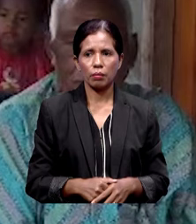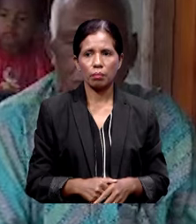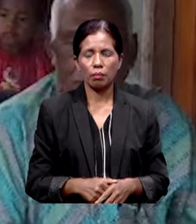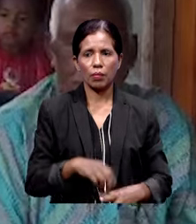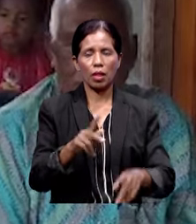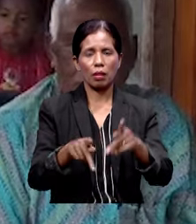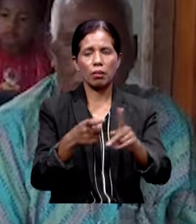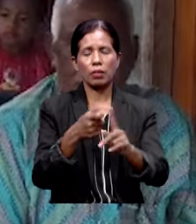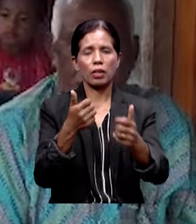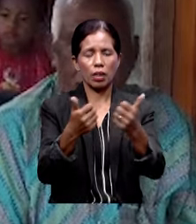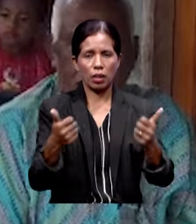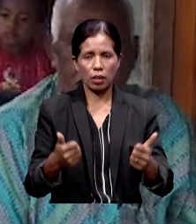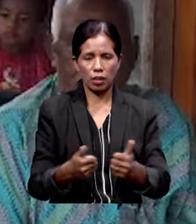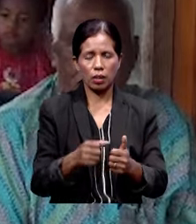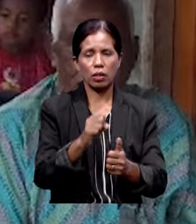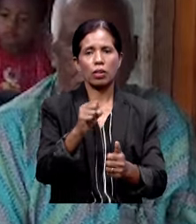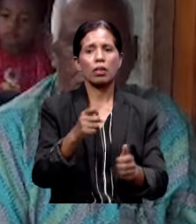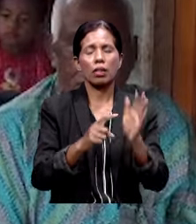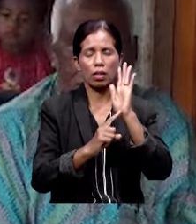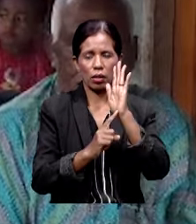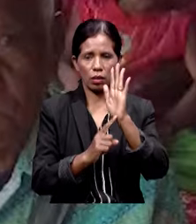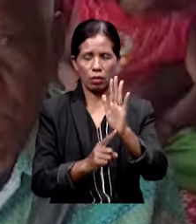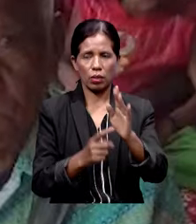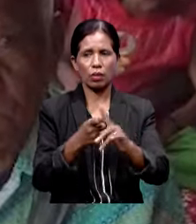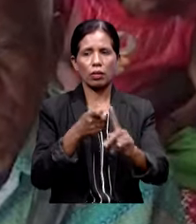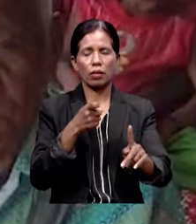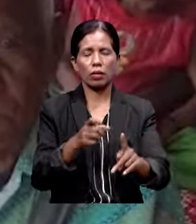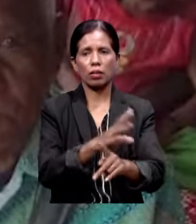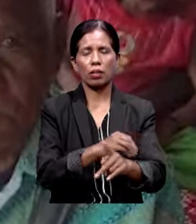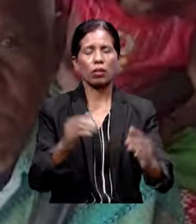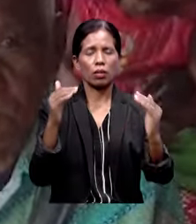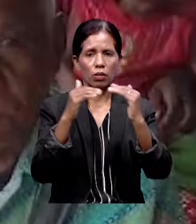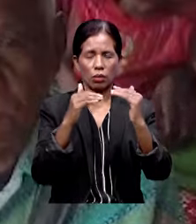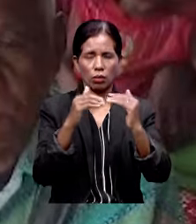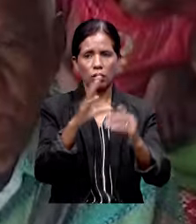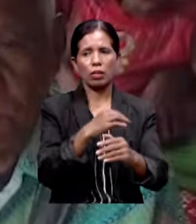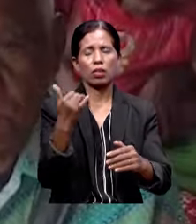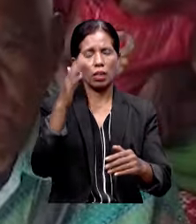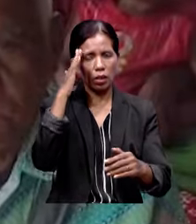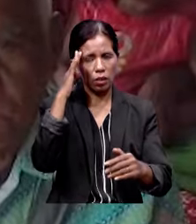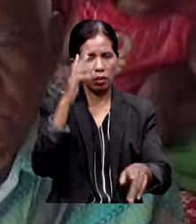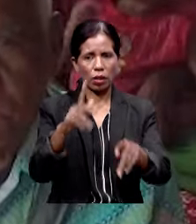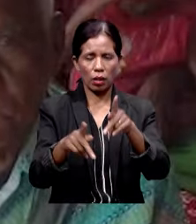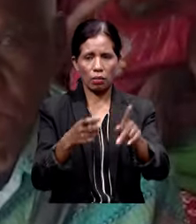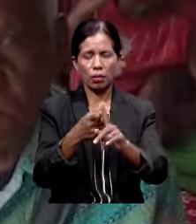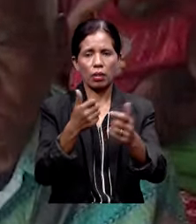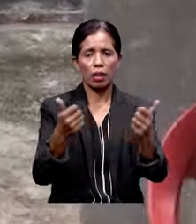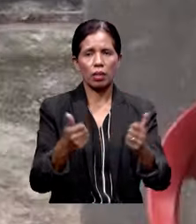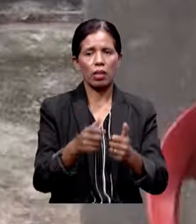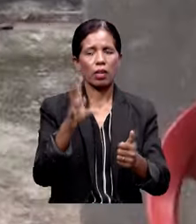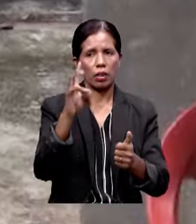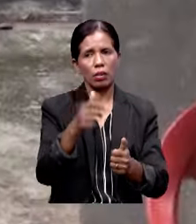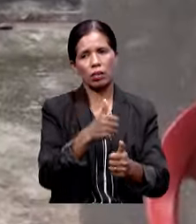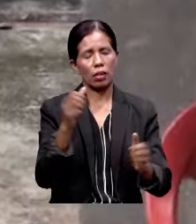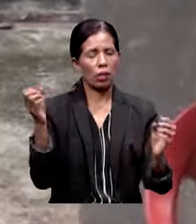Comunidade husi aldea Bahmori, suku Garibai, atau lamentasaun ne, li husi konferensi imprensa, banghira sirahatene katak populasaun husi aldea hitu siraseluk,